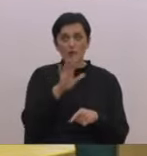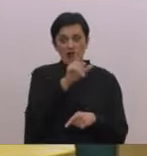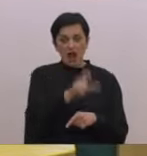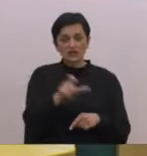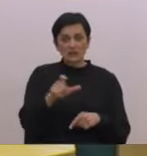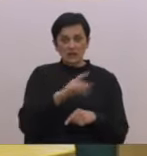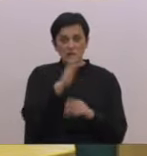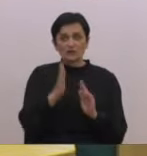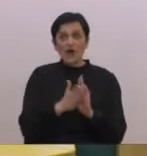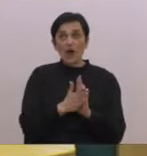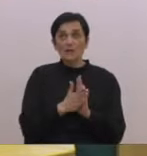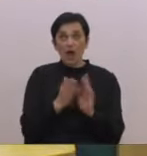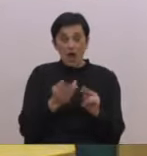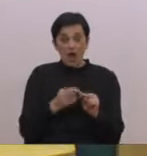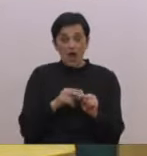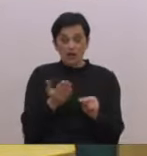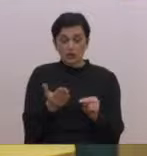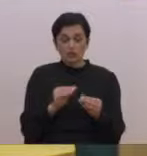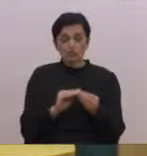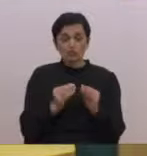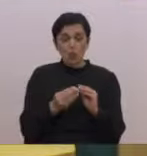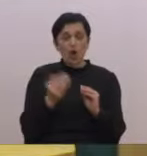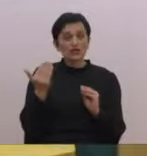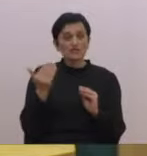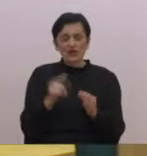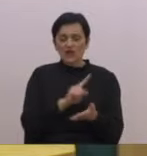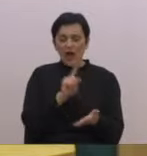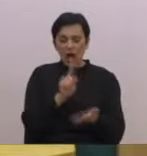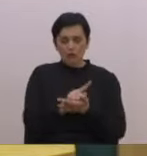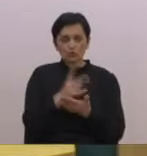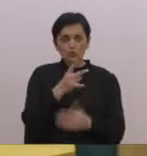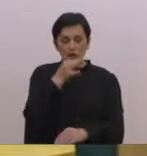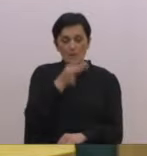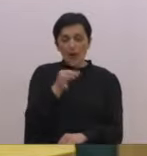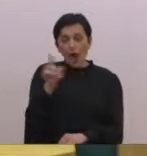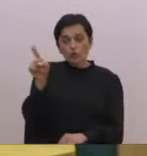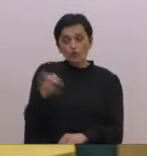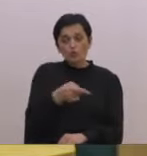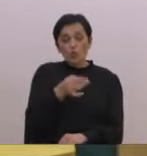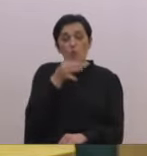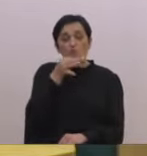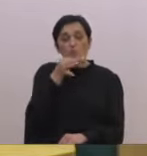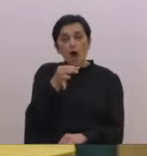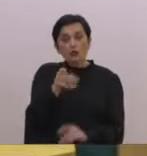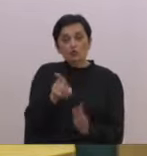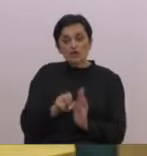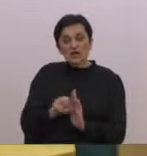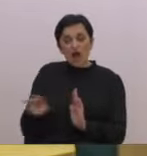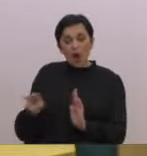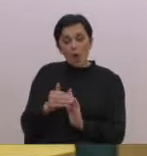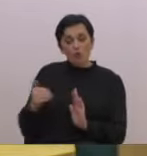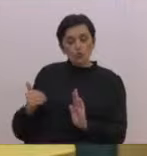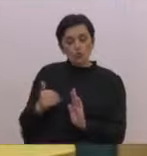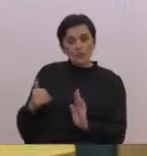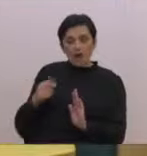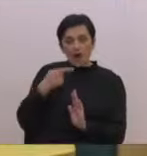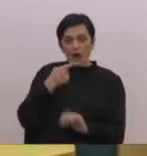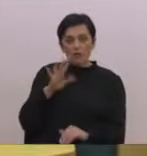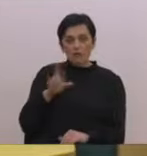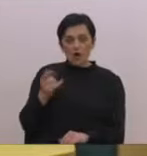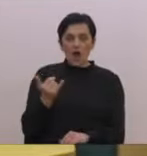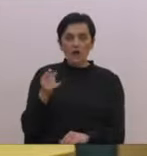es qualaperi. Ai sari problema romelsas tkven autsebot pasukhi unda gaset, magram am pasukhebs gaurbikhat. Ekhla izakhit rom